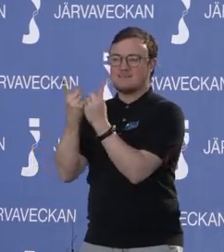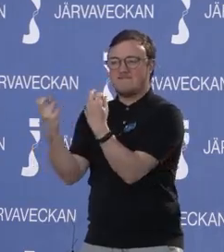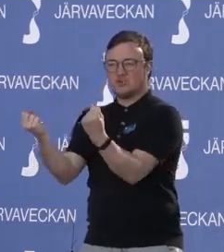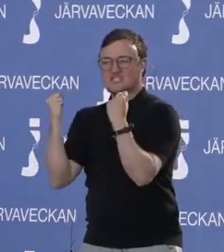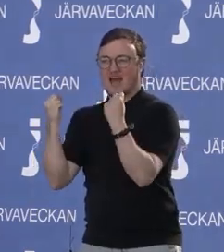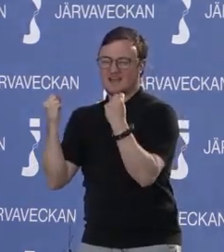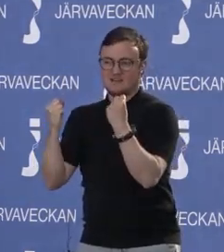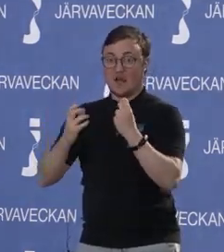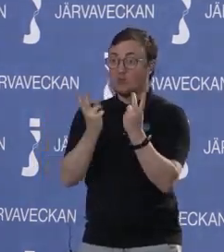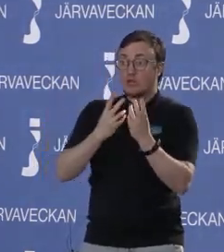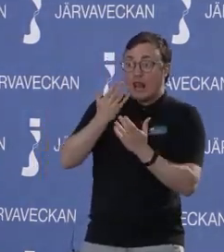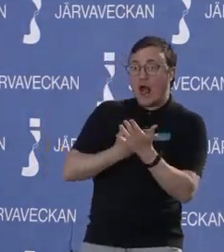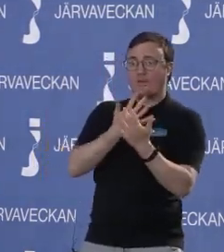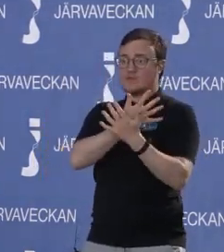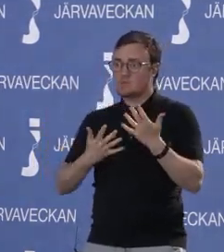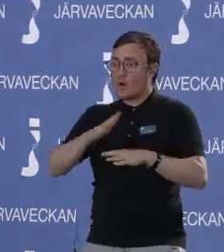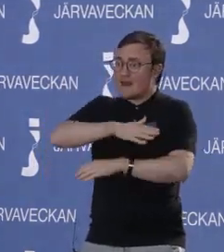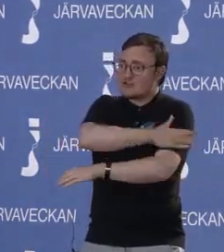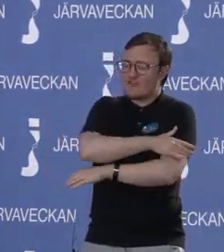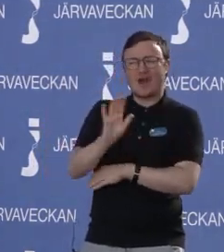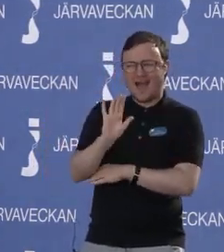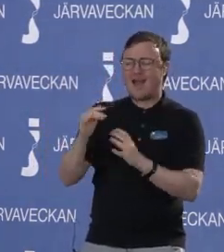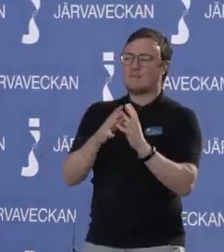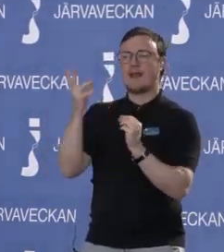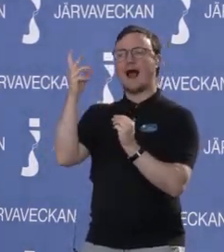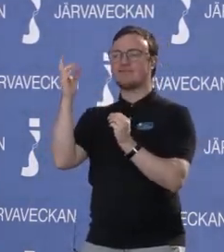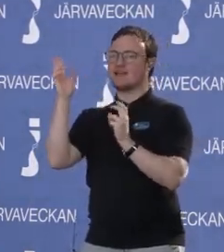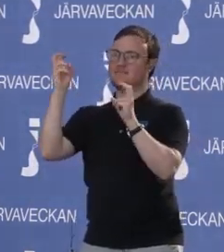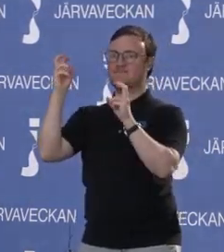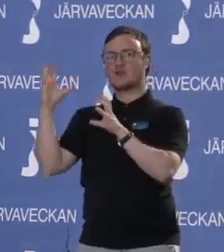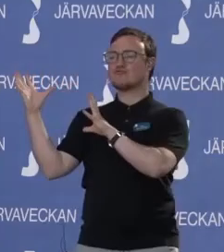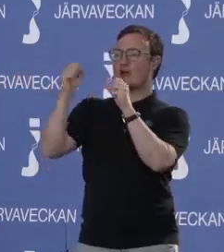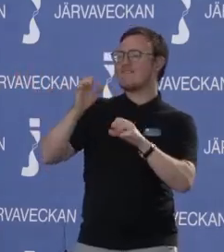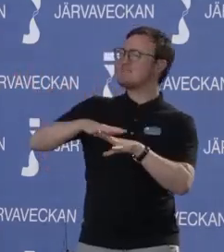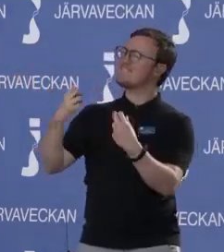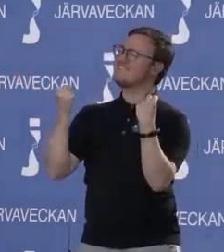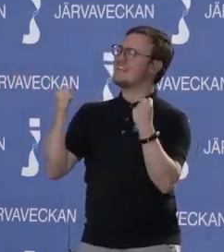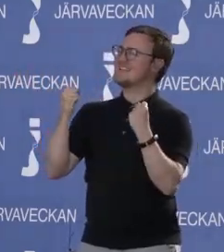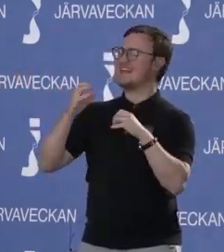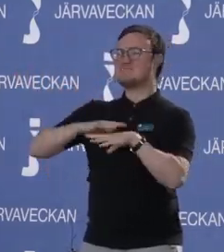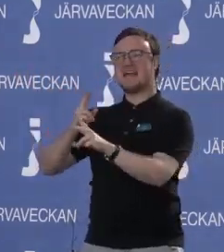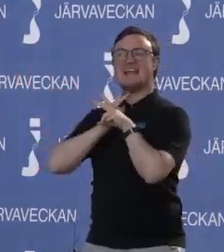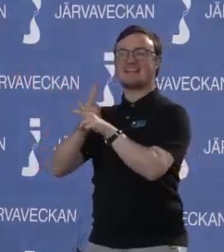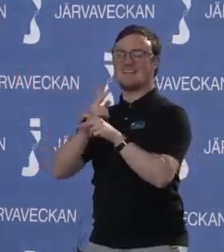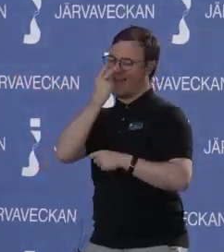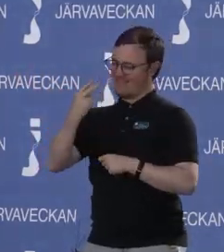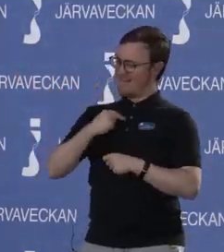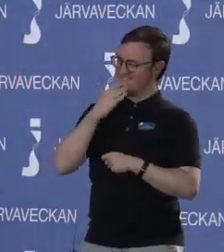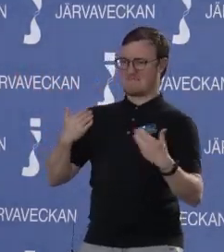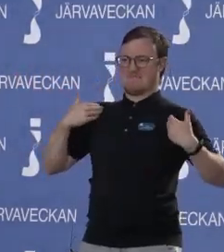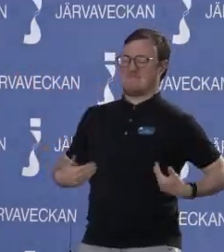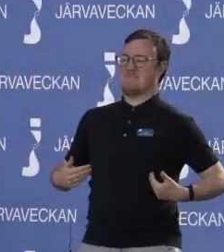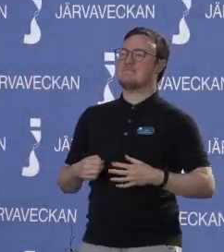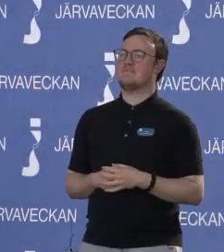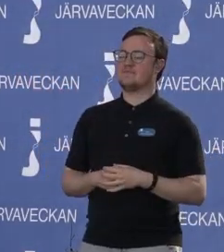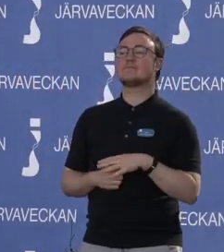det andra så blir det någonting annat som blir viktigare. Mm. Och mer en identitet än det övriga. Vilka